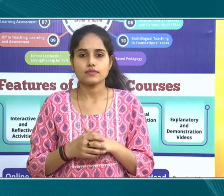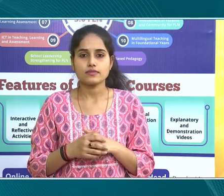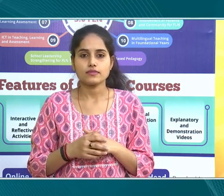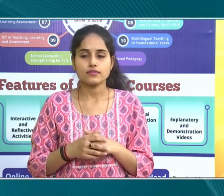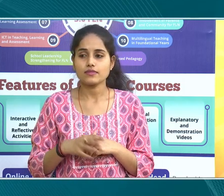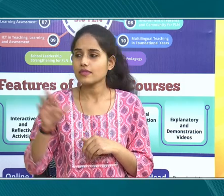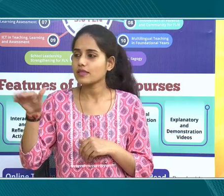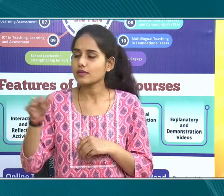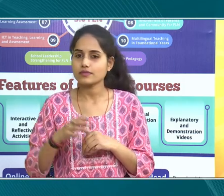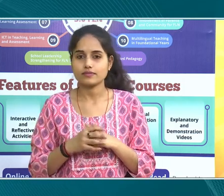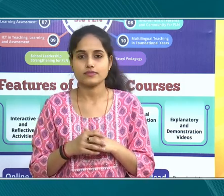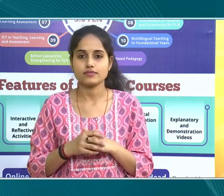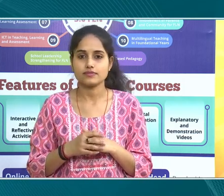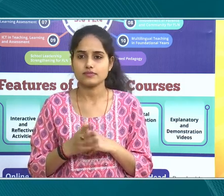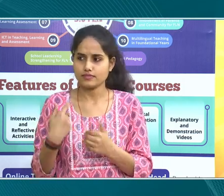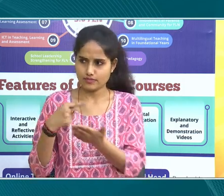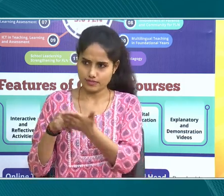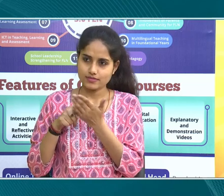राहुल जी दिखाइए